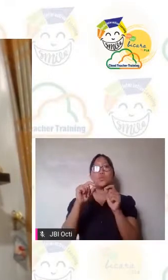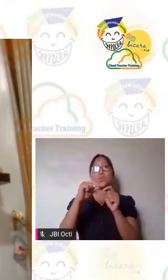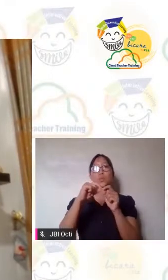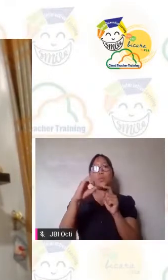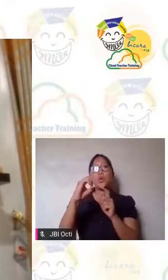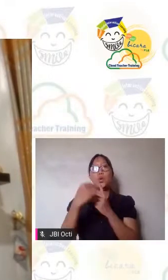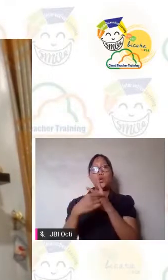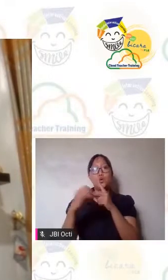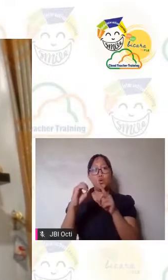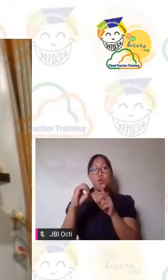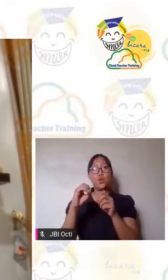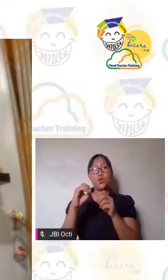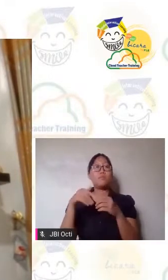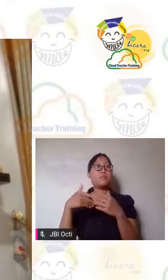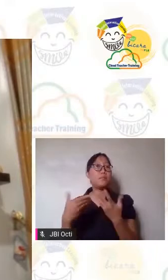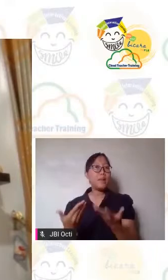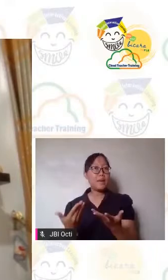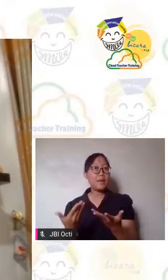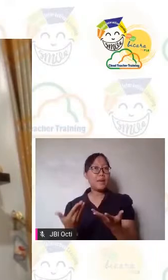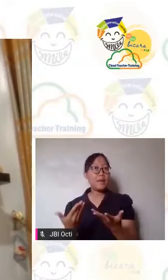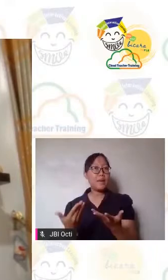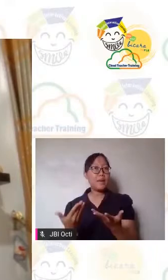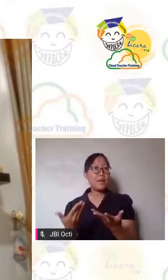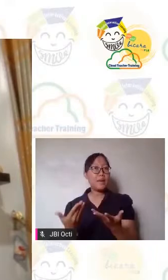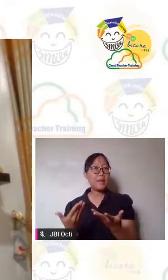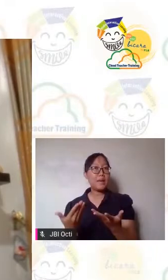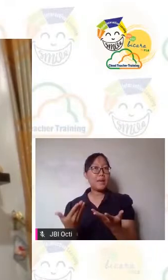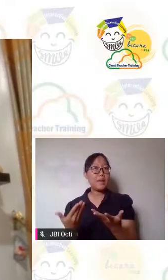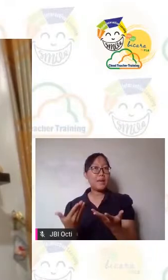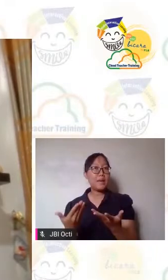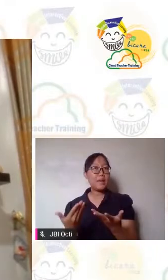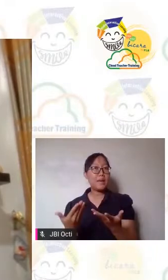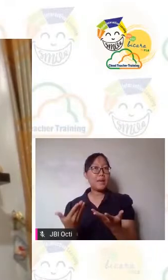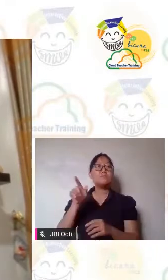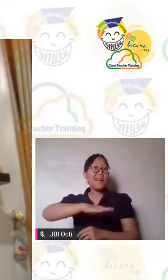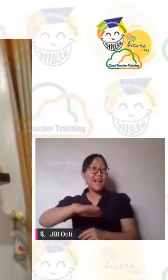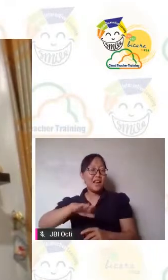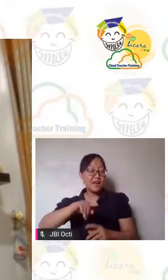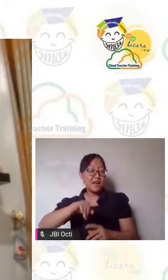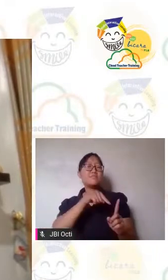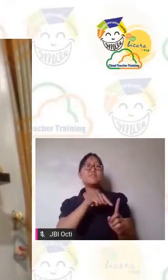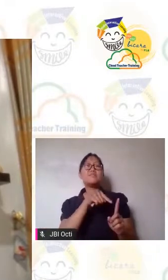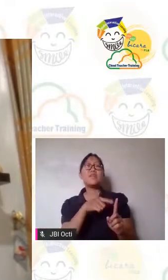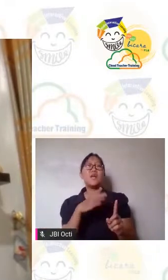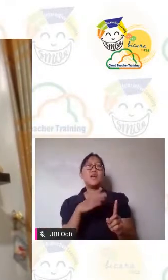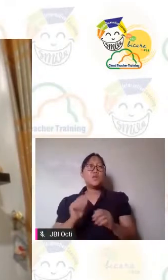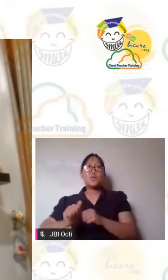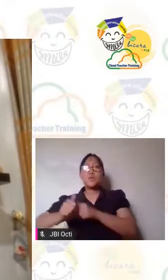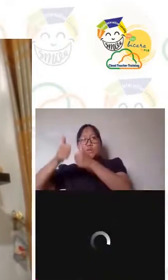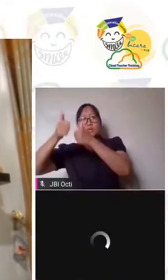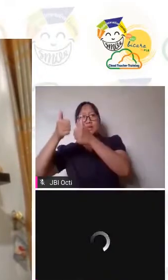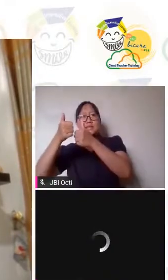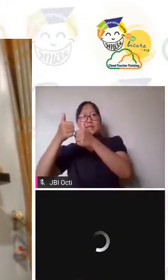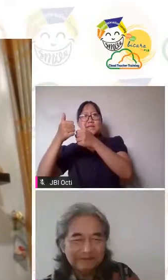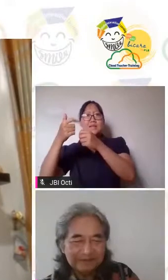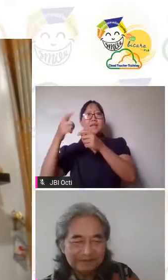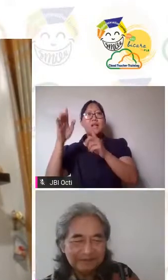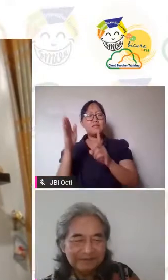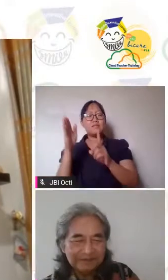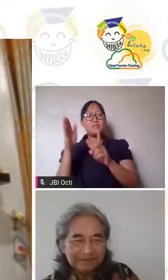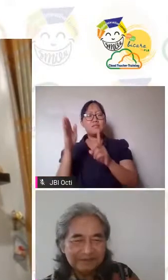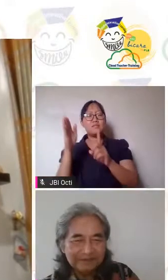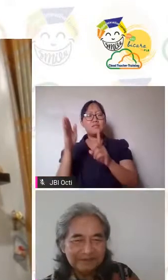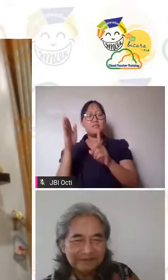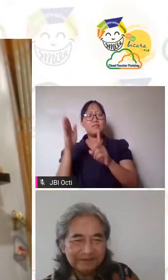mendapatkan orang-orang di lingkungannya yang memahami mereka seperti itu. Baik, kita akan menghadirkan Dokter Purboyo dan Dokter Tian ya.